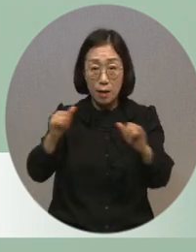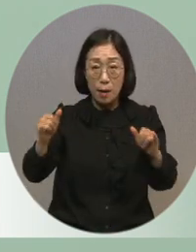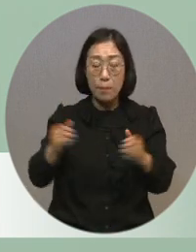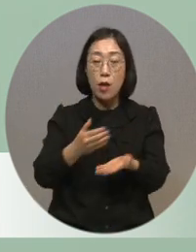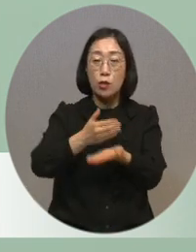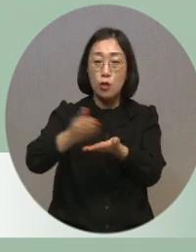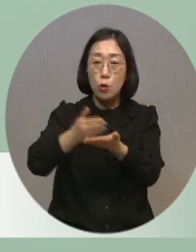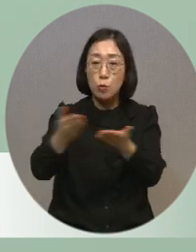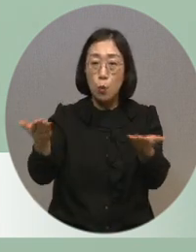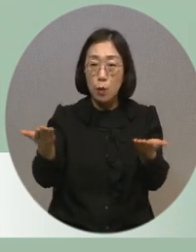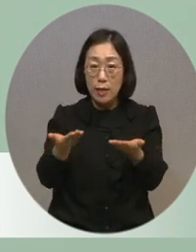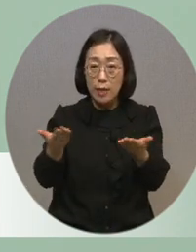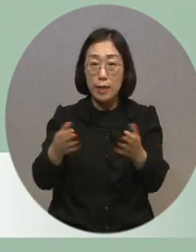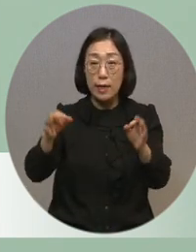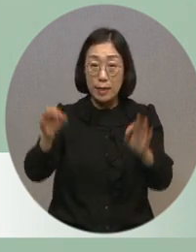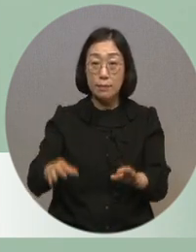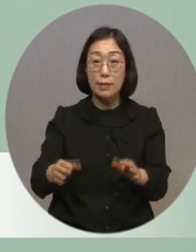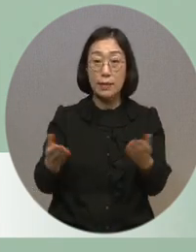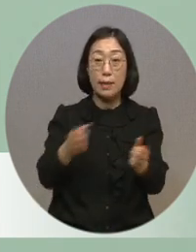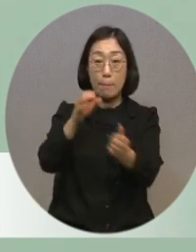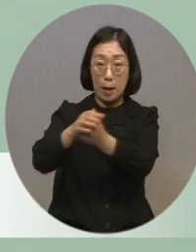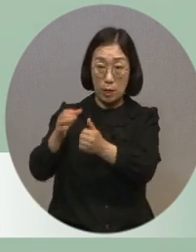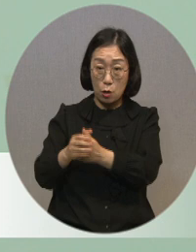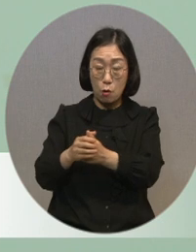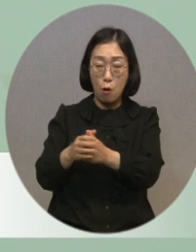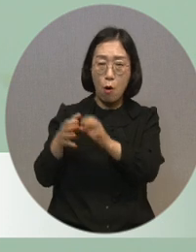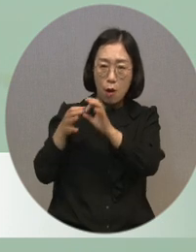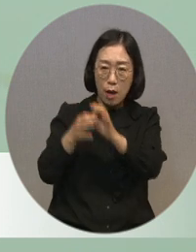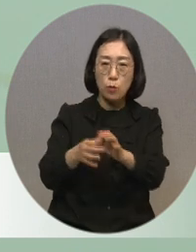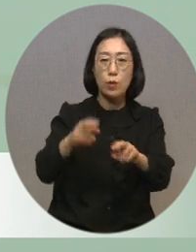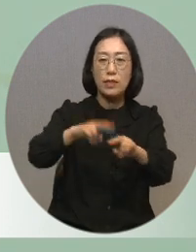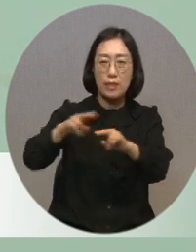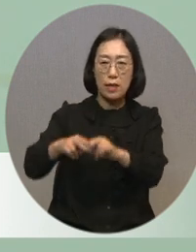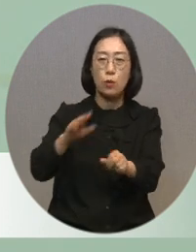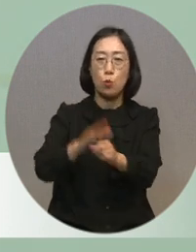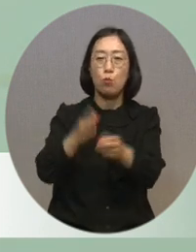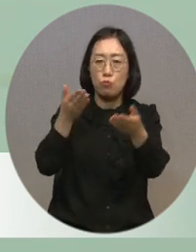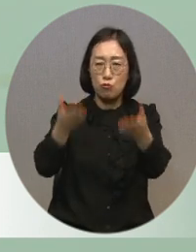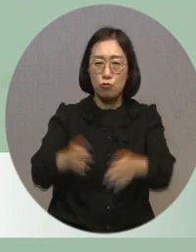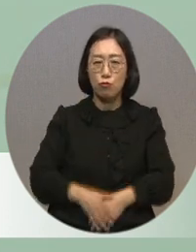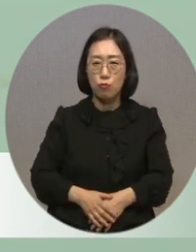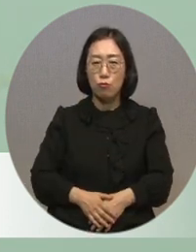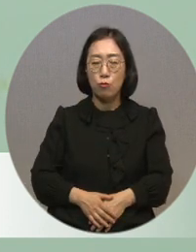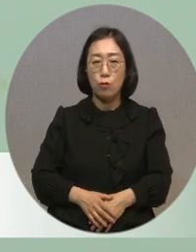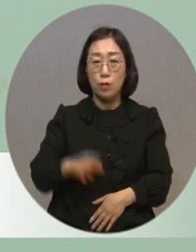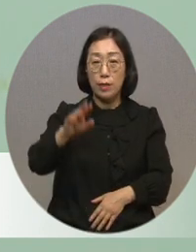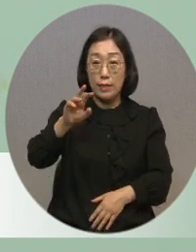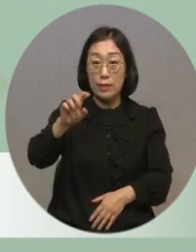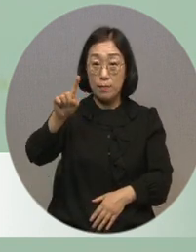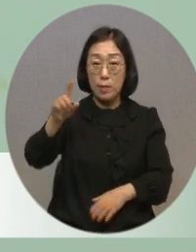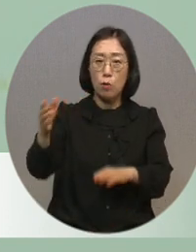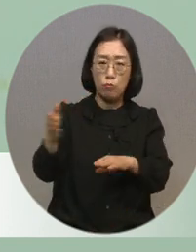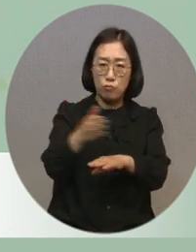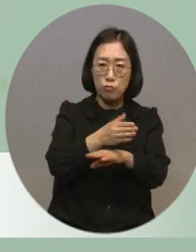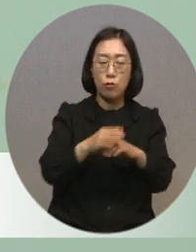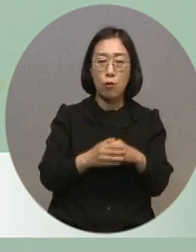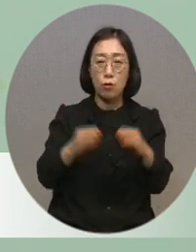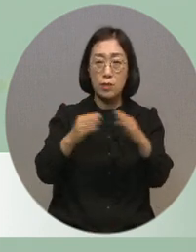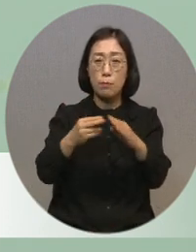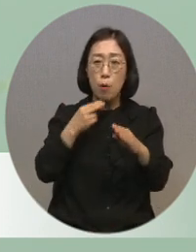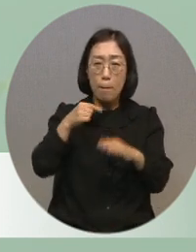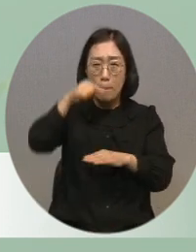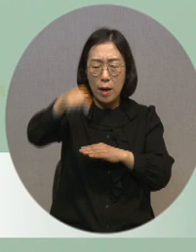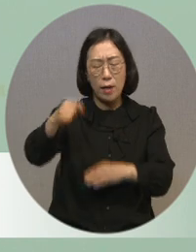단기 일자리 제공 사업을 지속적으로 추진하고 있습니다. 네, 의정부역에서도 지난 21년부터 노숙인 일자리 사업에